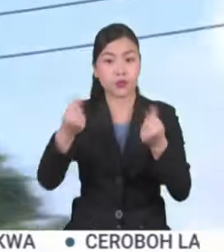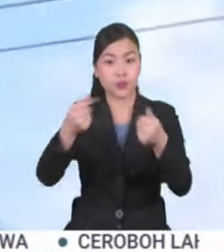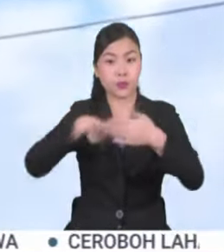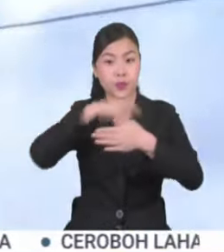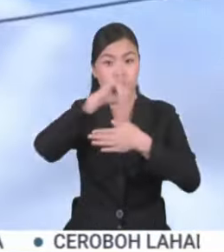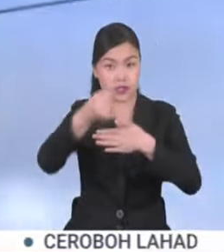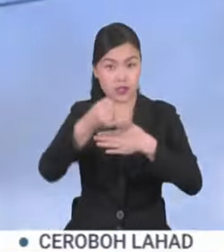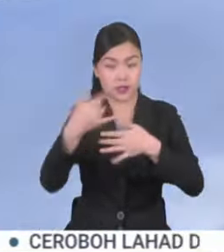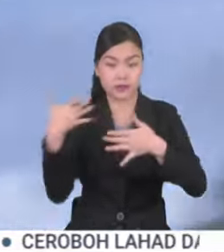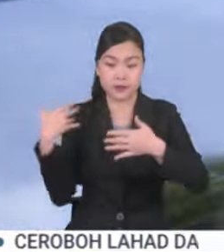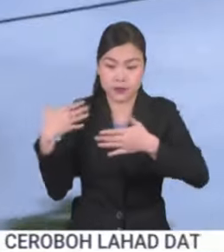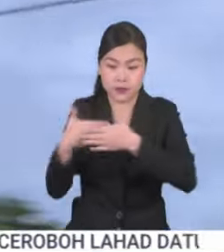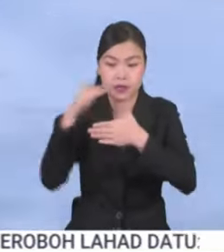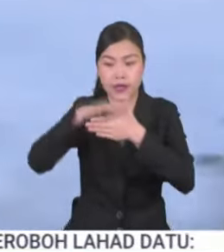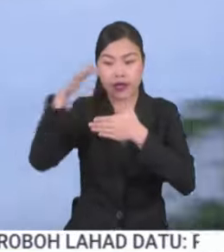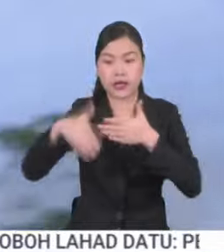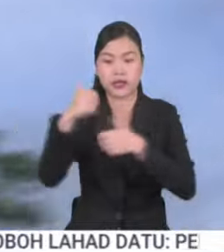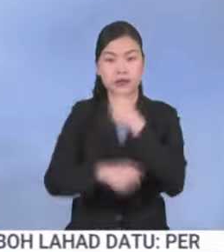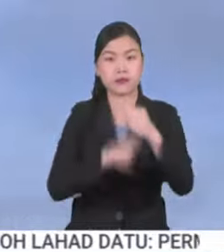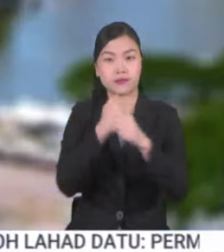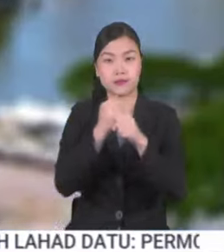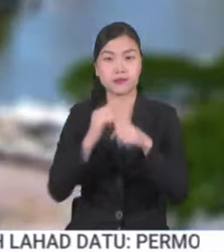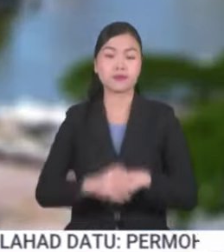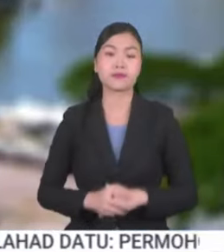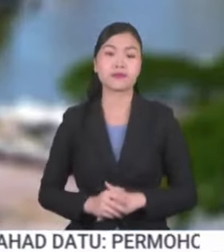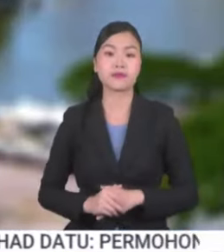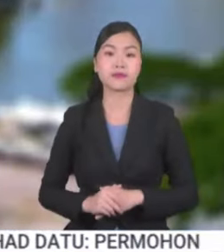tersebut menjelang akhir tahun ini.